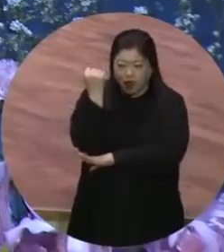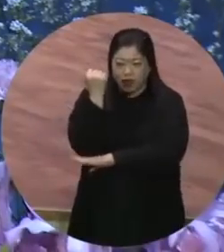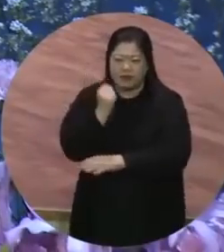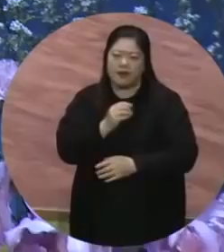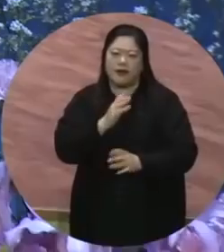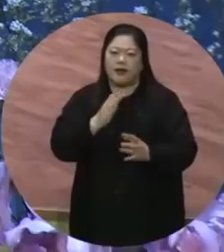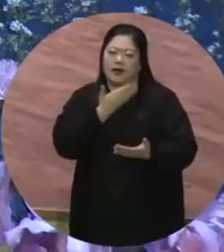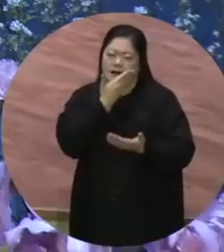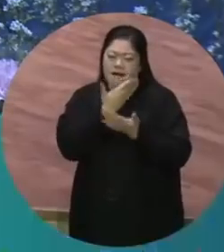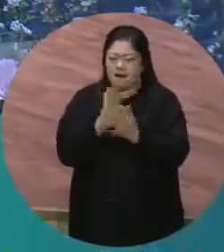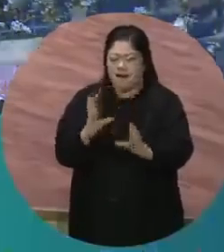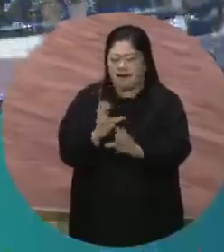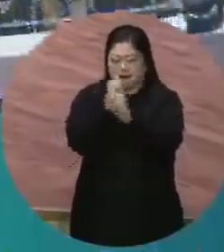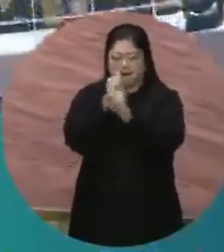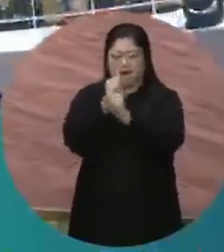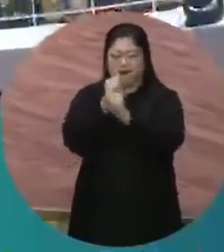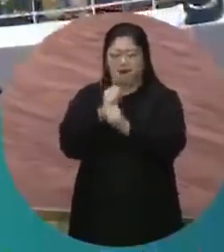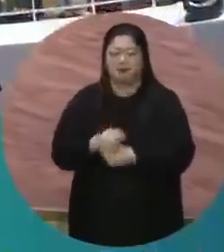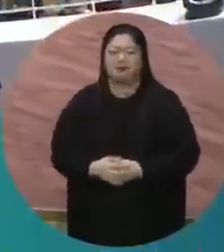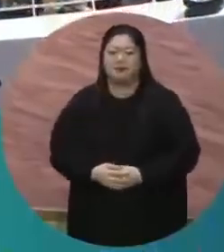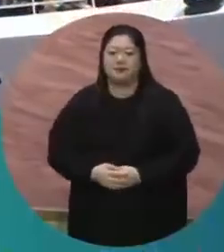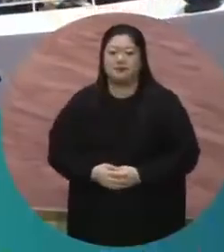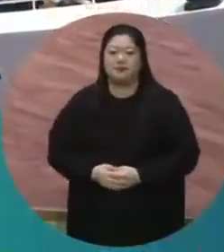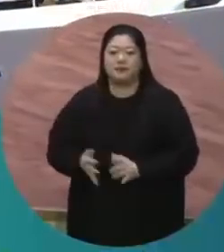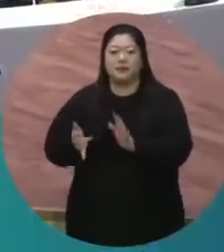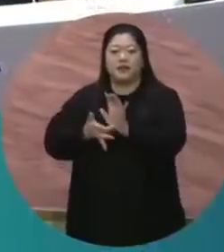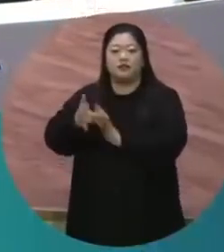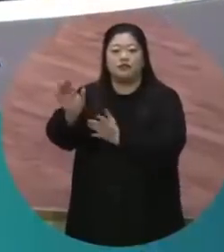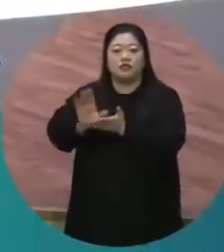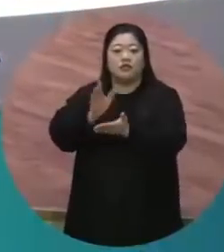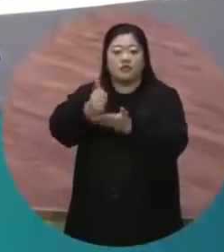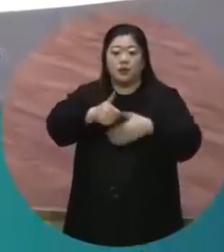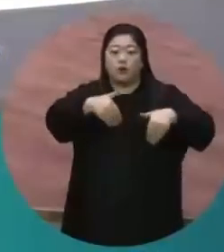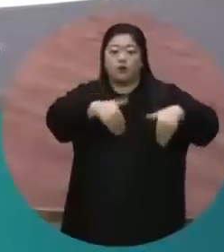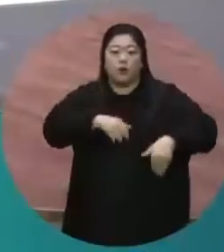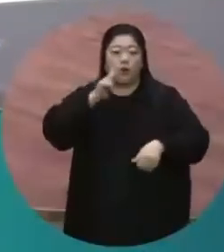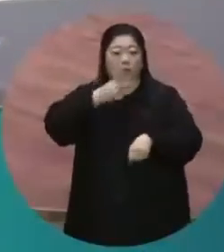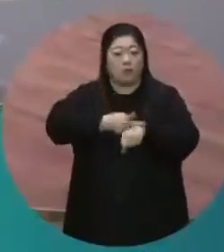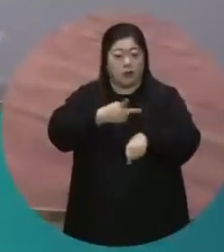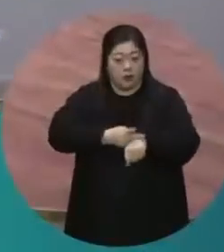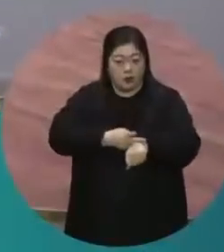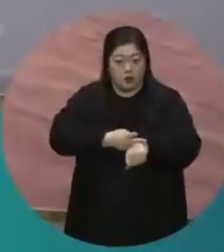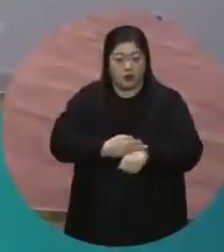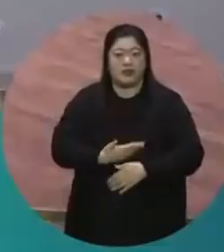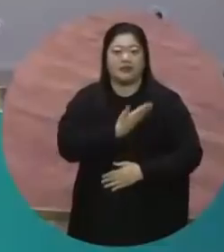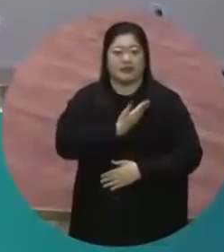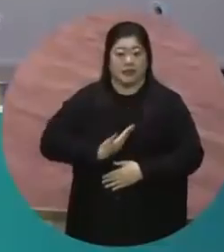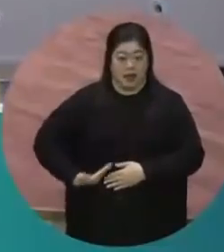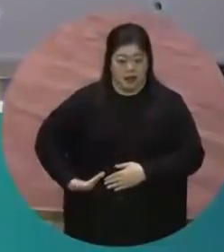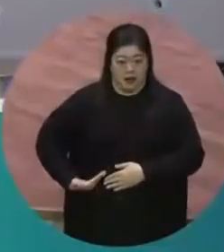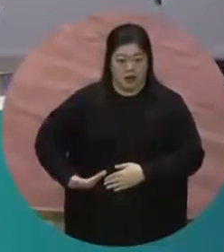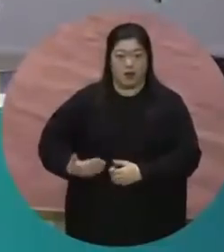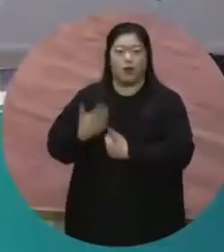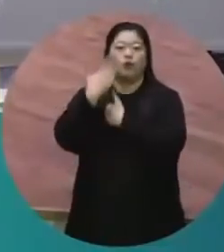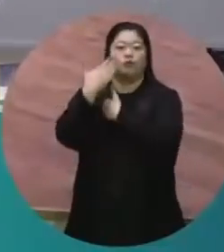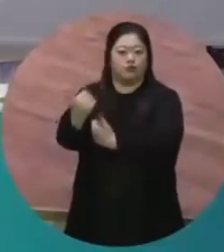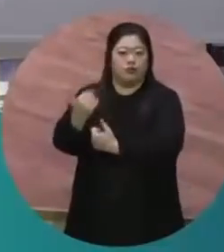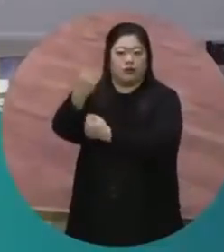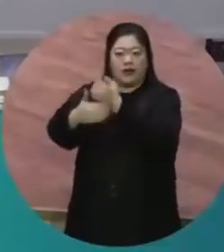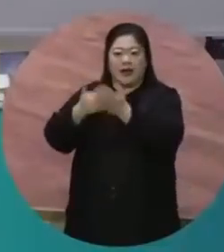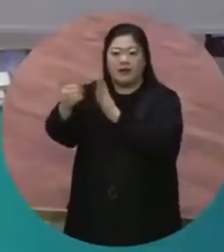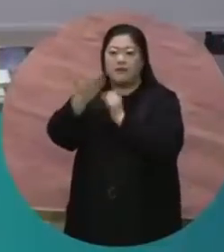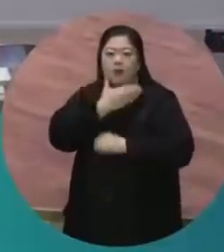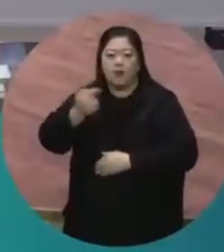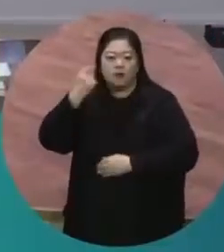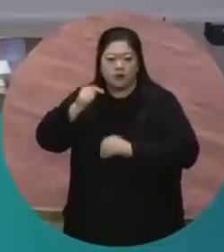핵심입니다. 1절입니다. 예수 그리스도의 종 바울은 사도로 부르심을 받아 하나님의 복음을